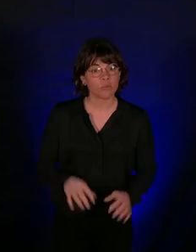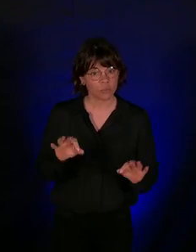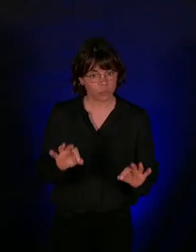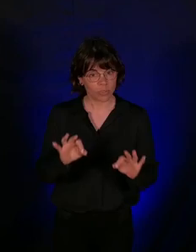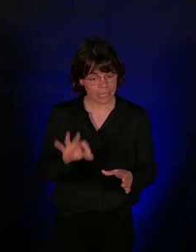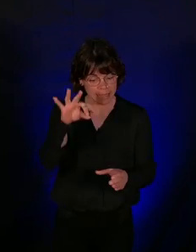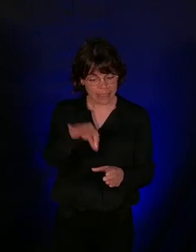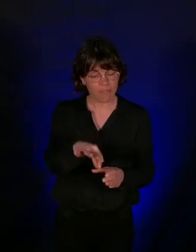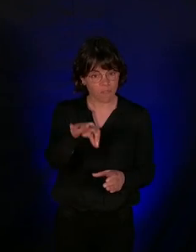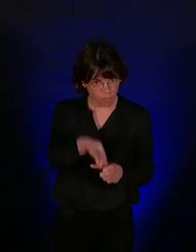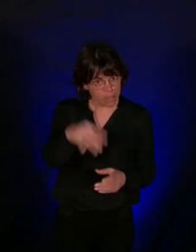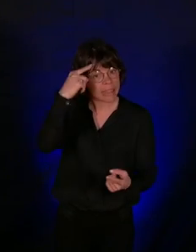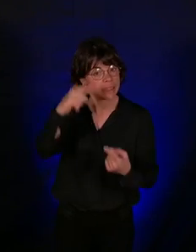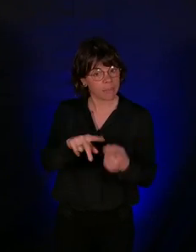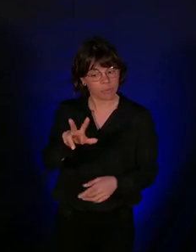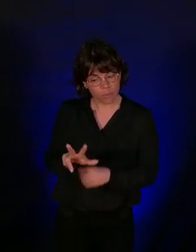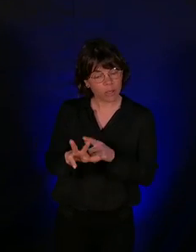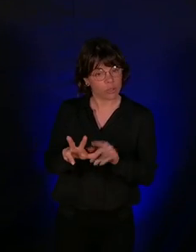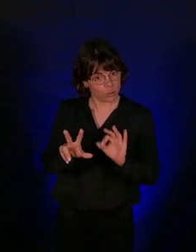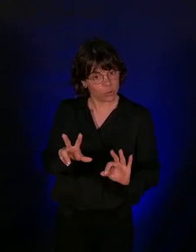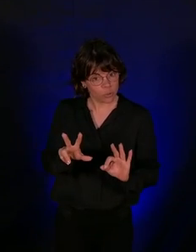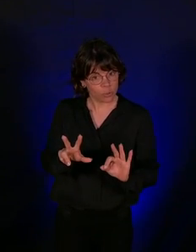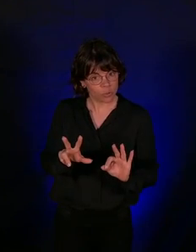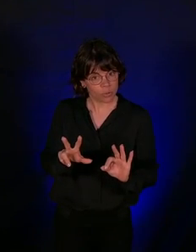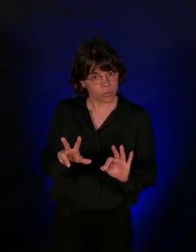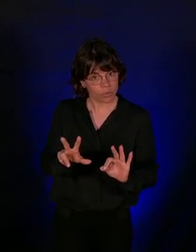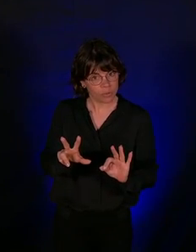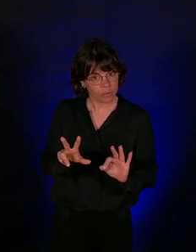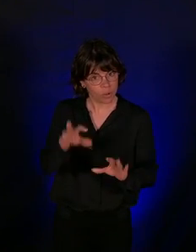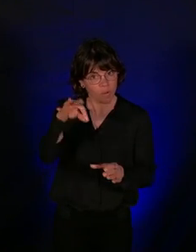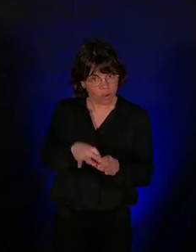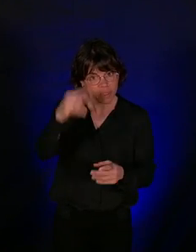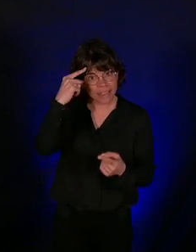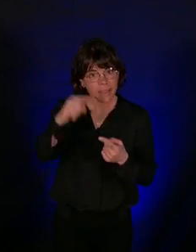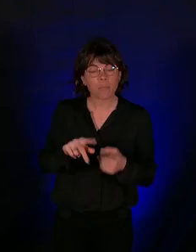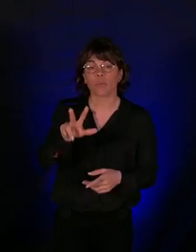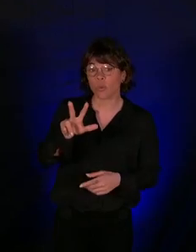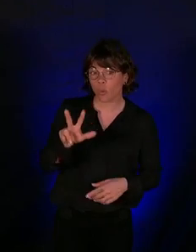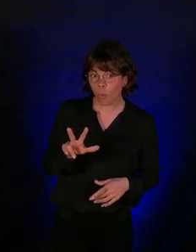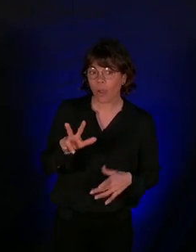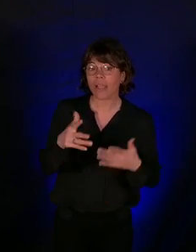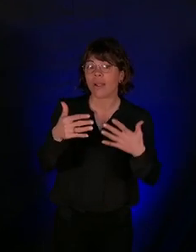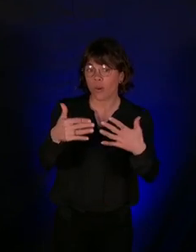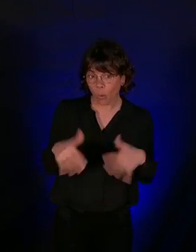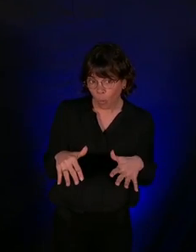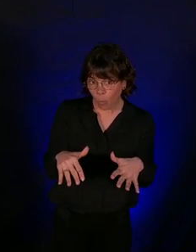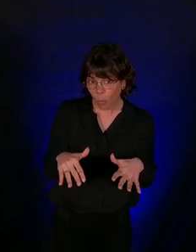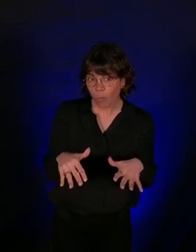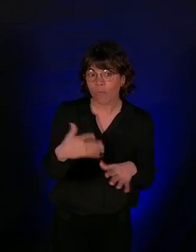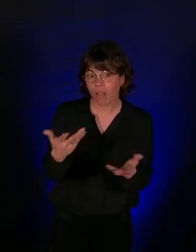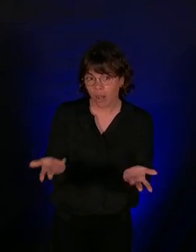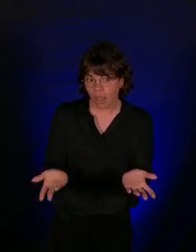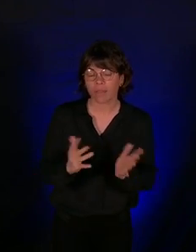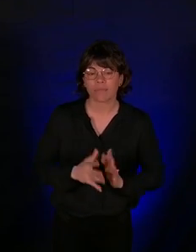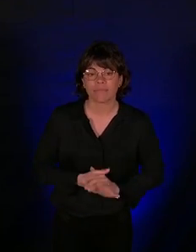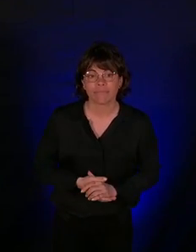sur le thème 3 on est d'accord voilà donc le vote sur le thème 3 est donc clos voilà